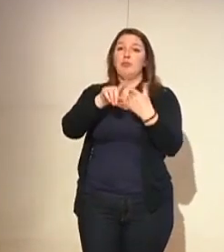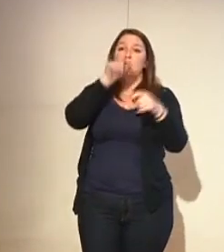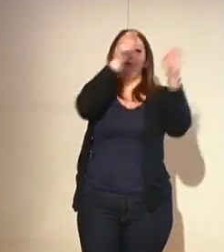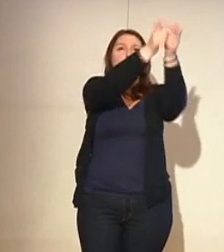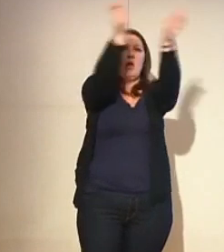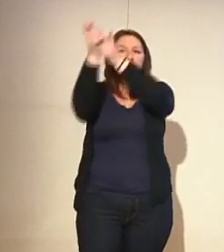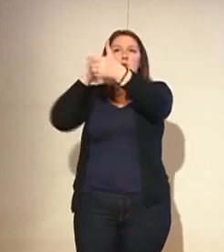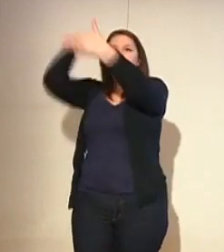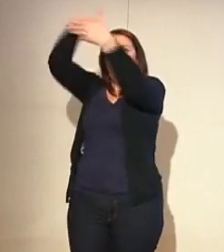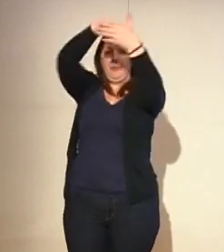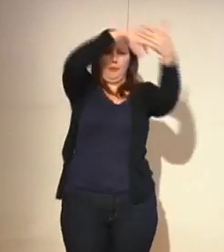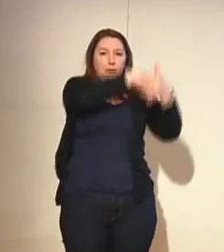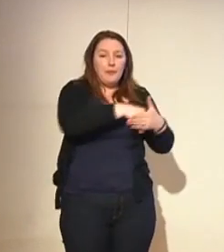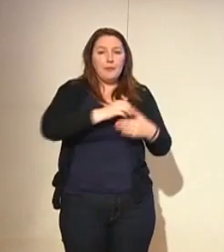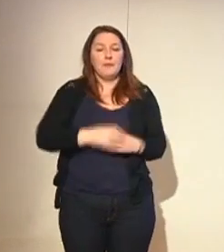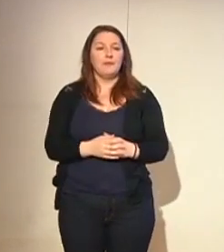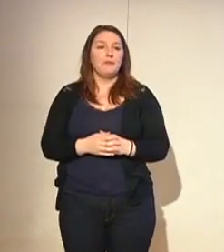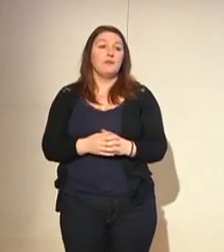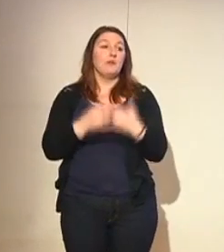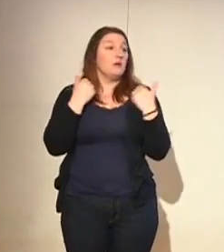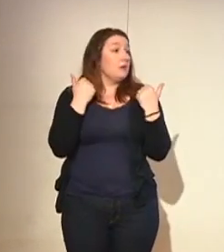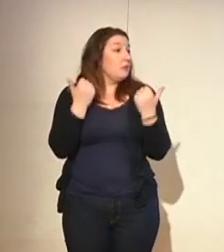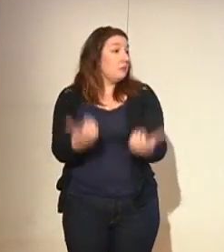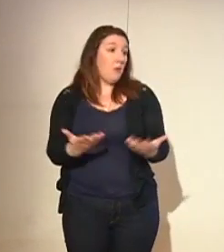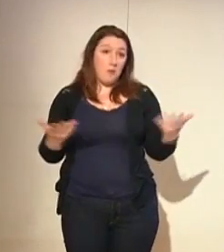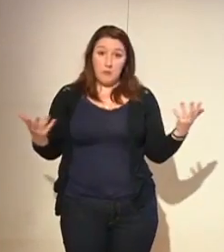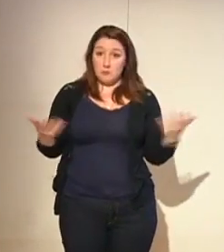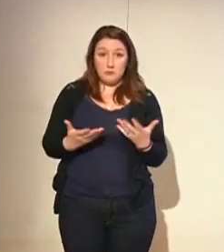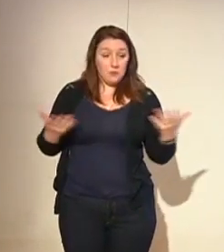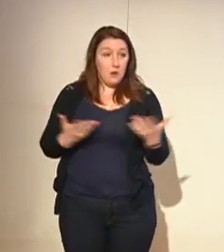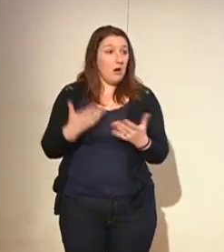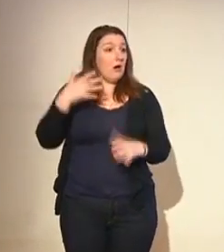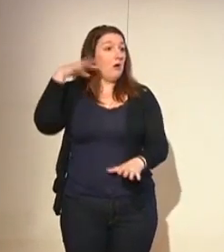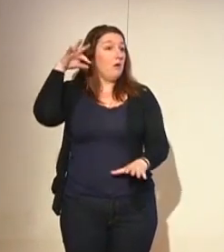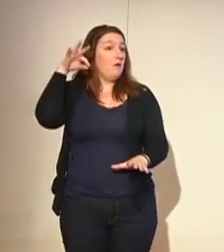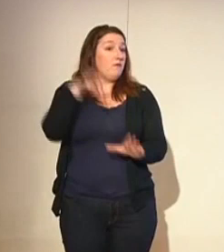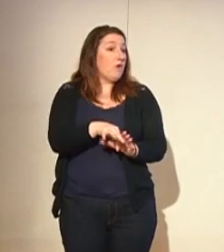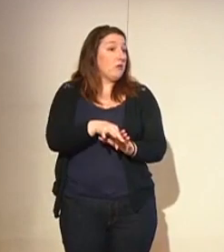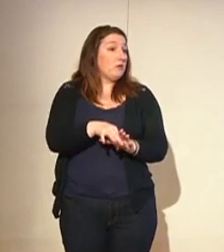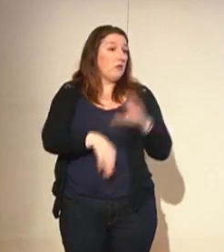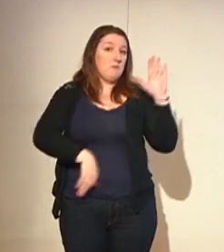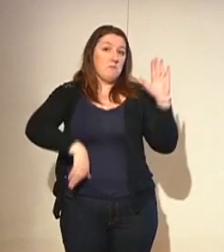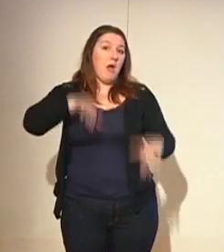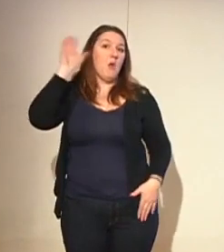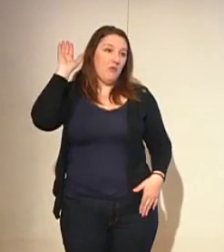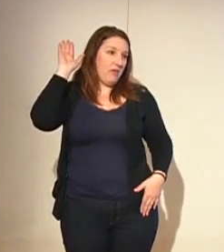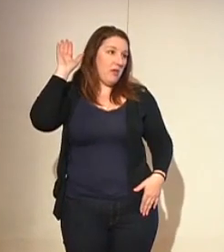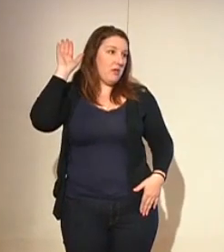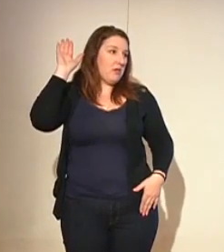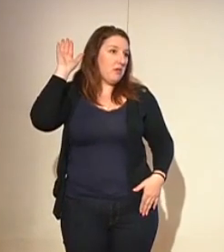organismes je vous propose que nous fassions des votes à main